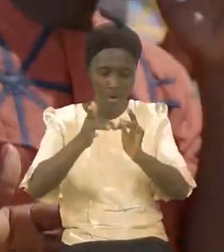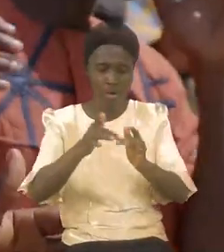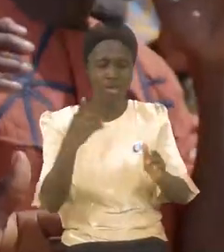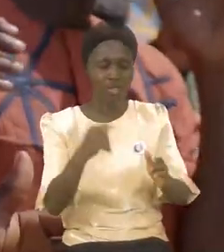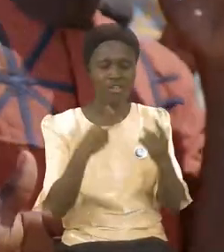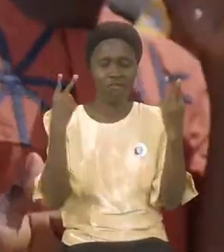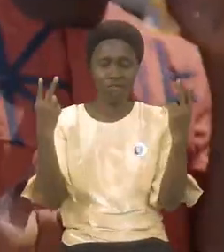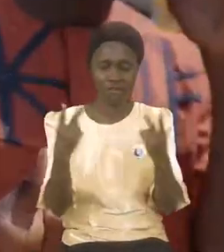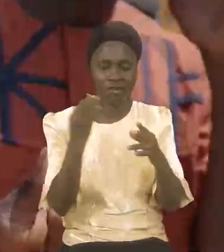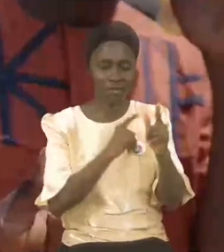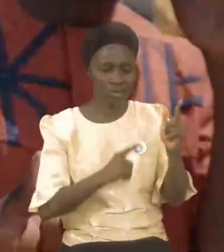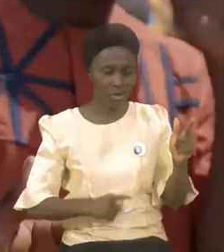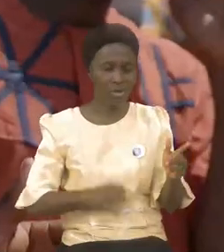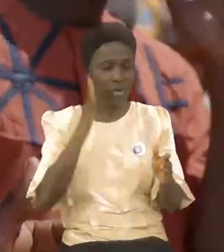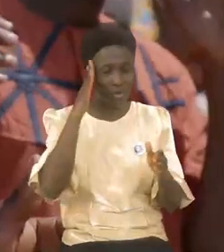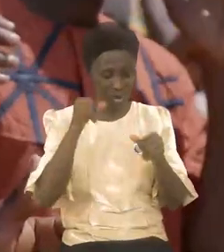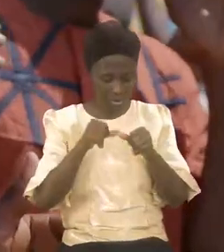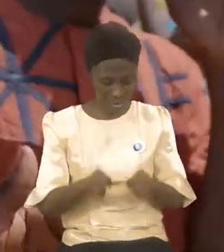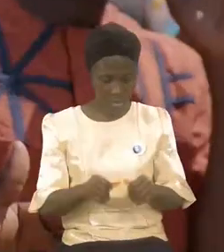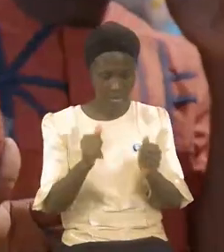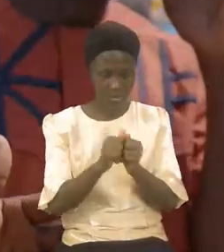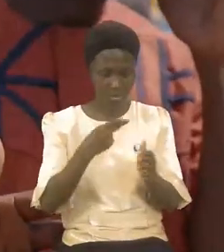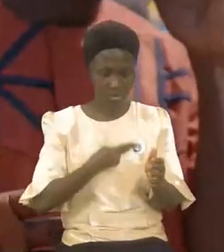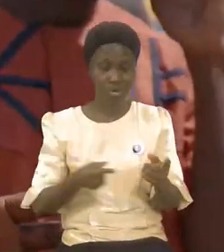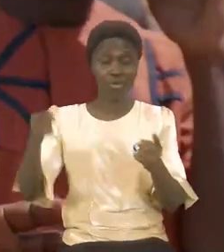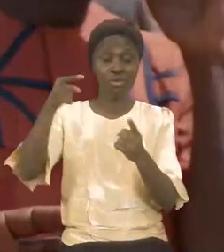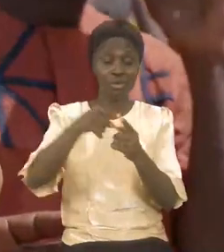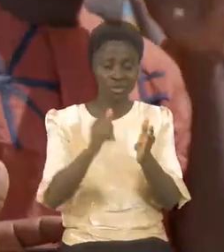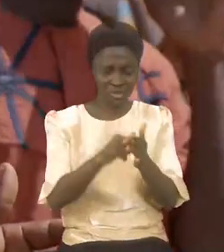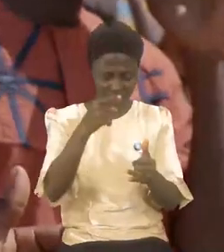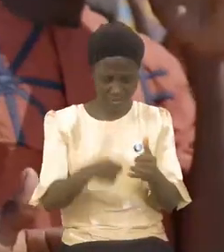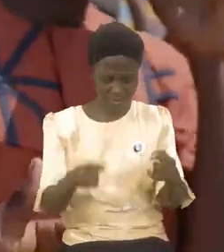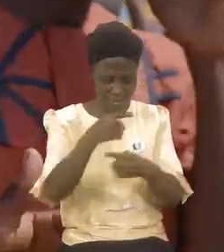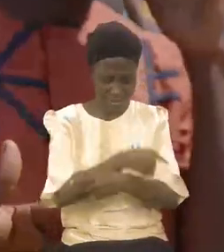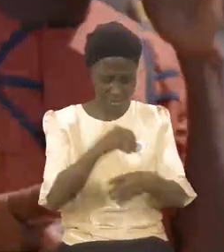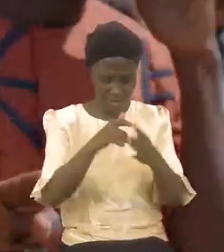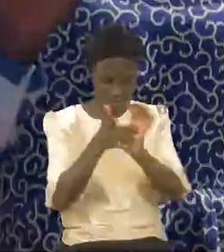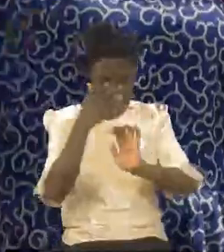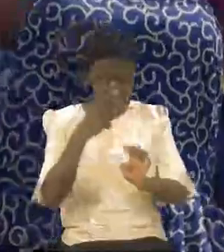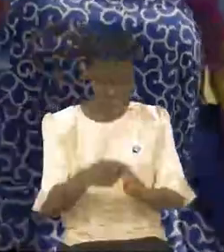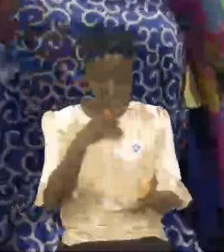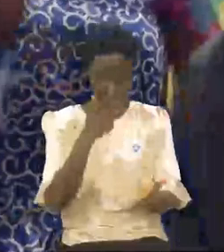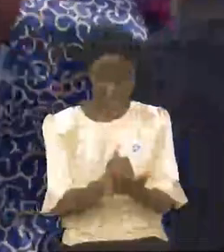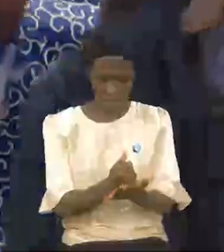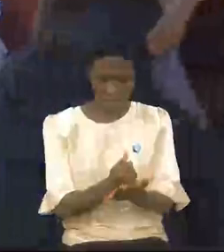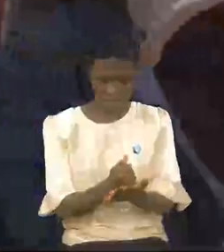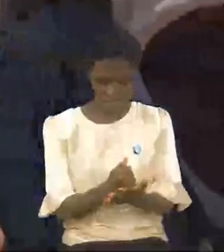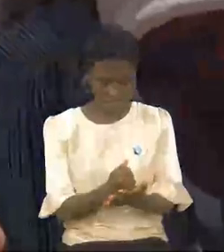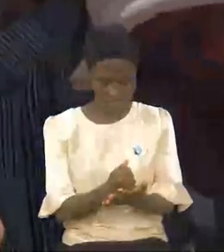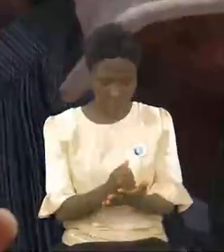la victoire du Seigneur va demeurer avec nous jusqu'à ce dernier jour au nom de